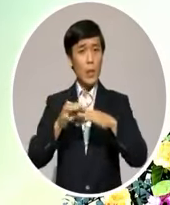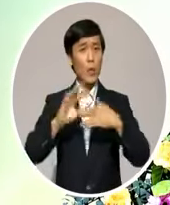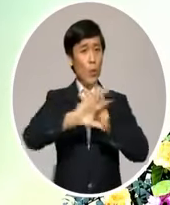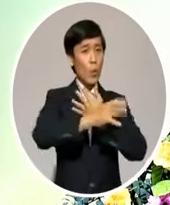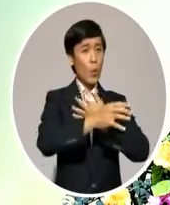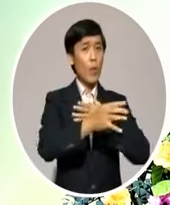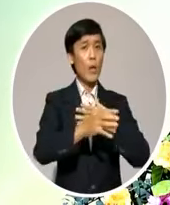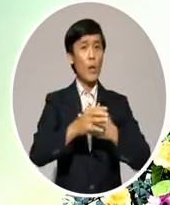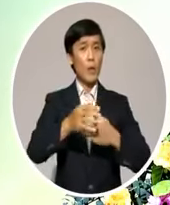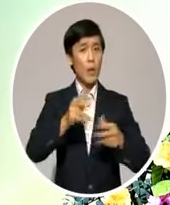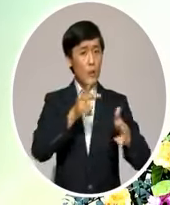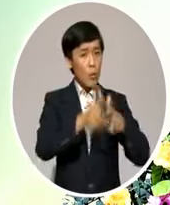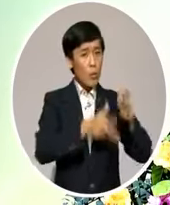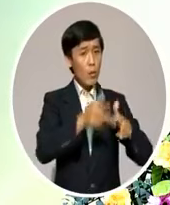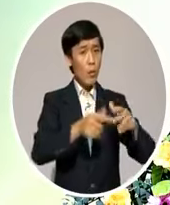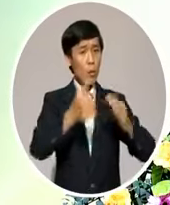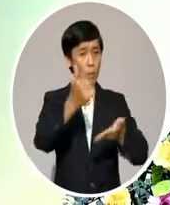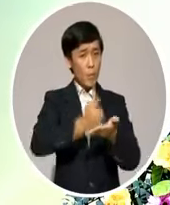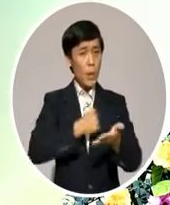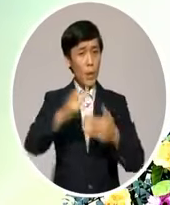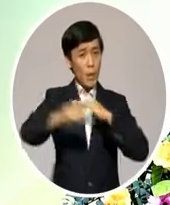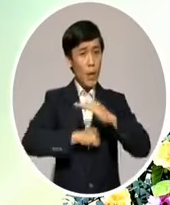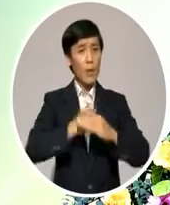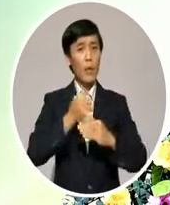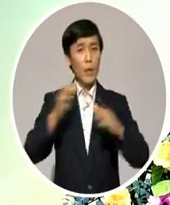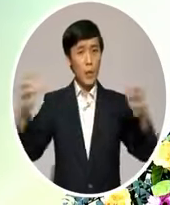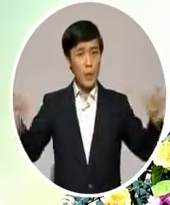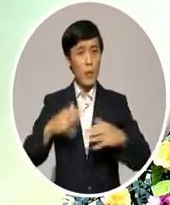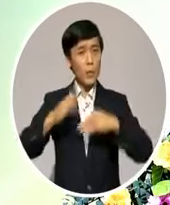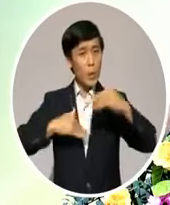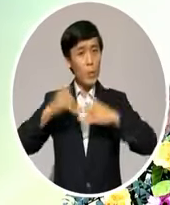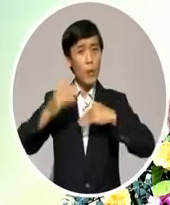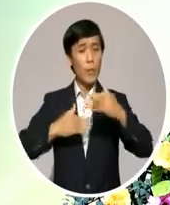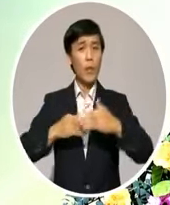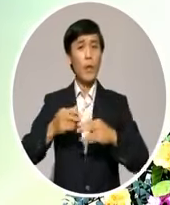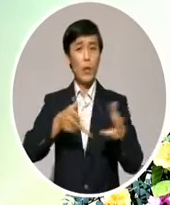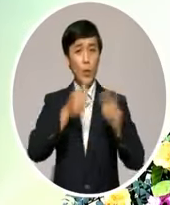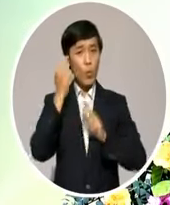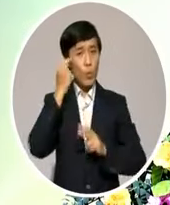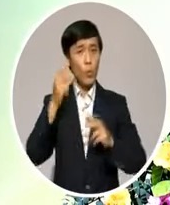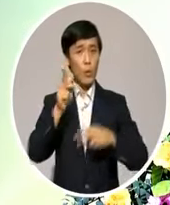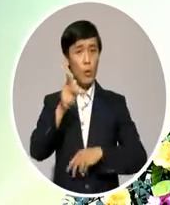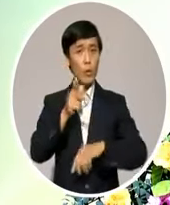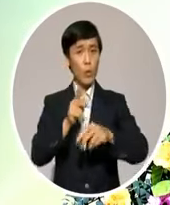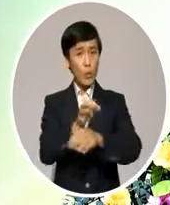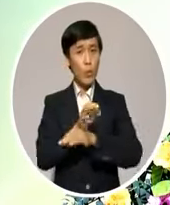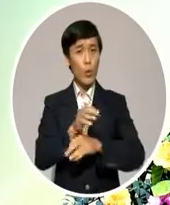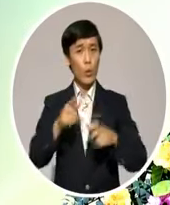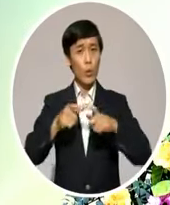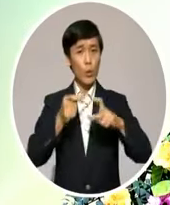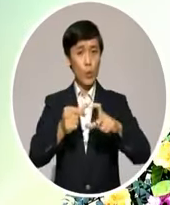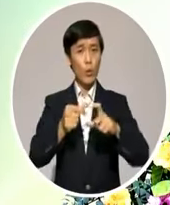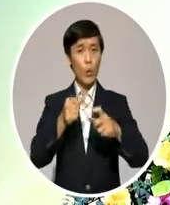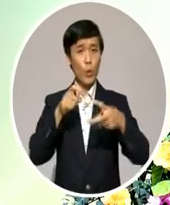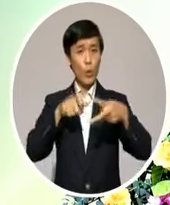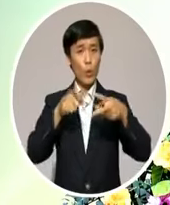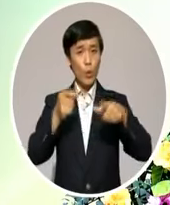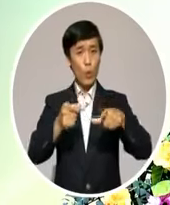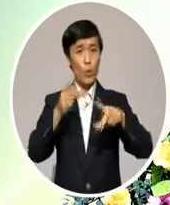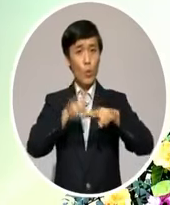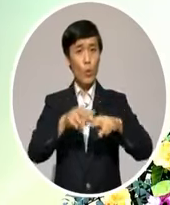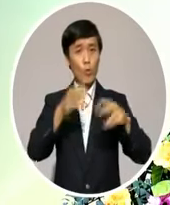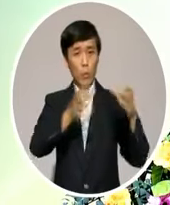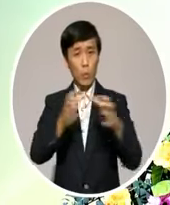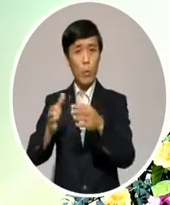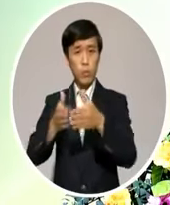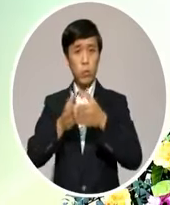商，大家共同来开发我们的亚洲新湾区。桥头科学园区一方面我们要加紧公共建设，一方面呢，我们也